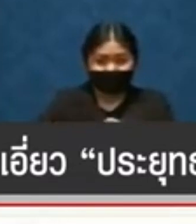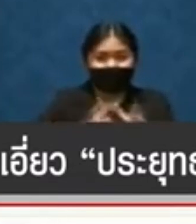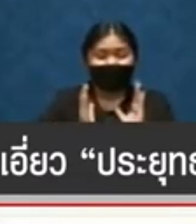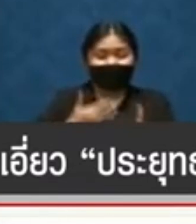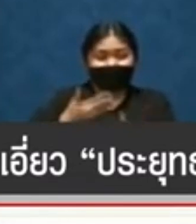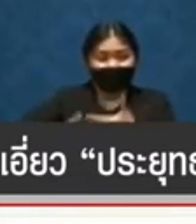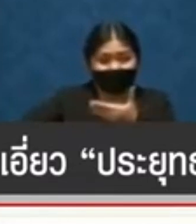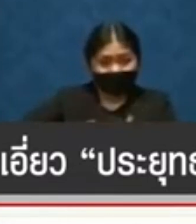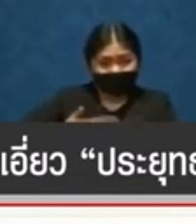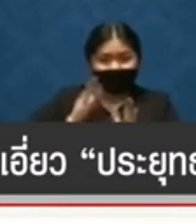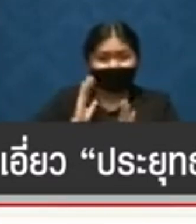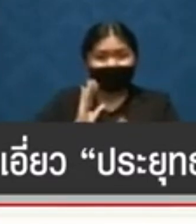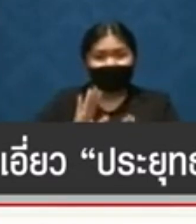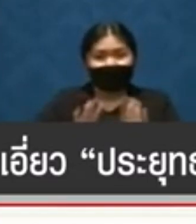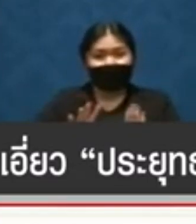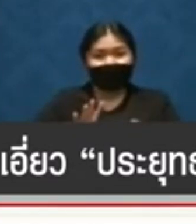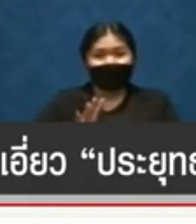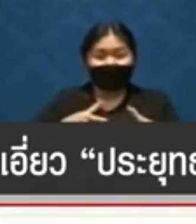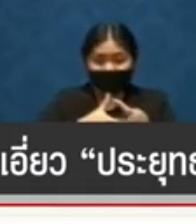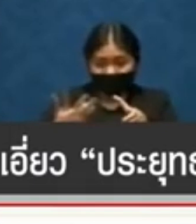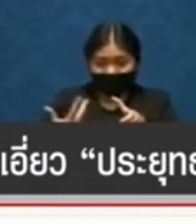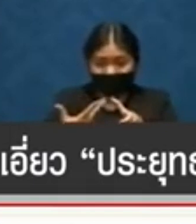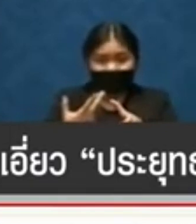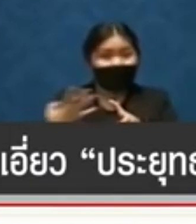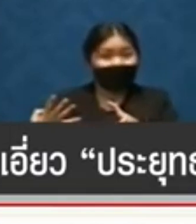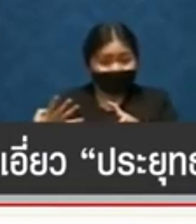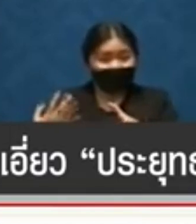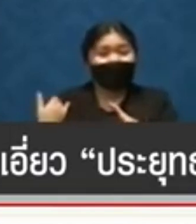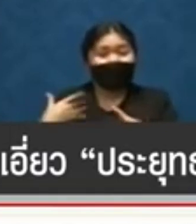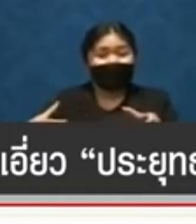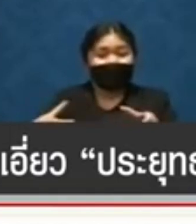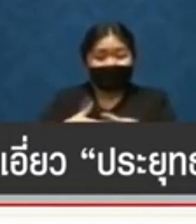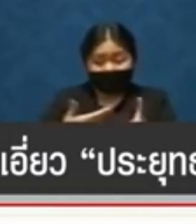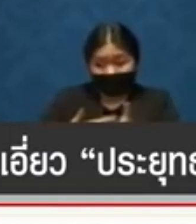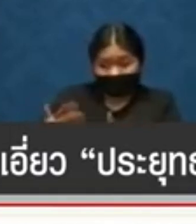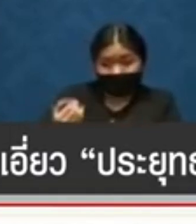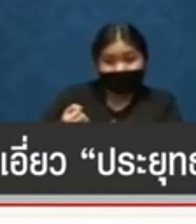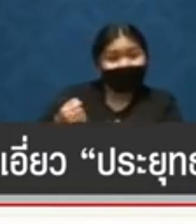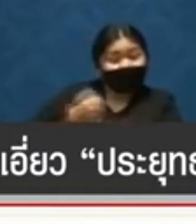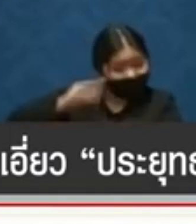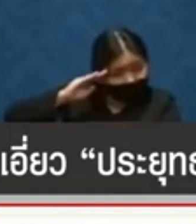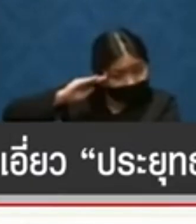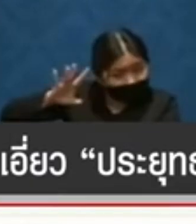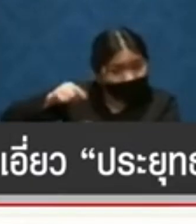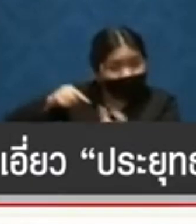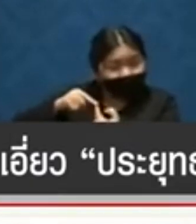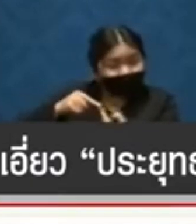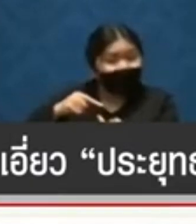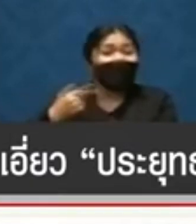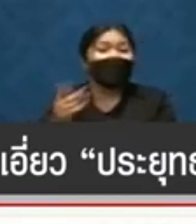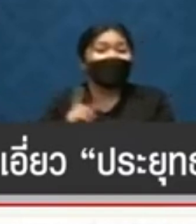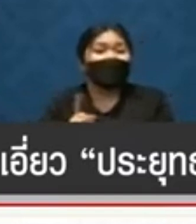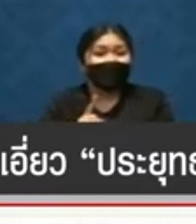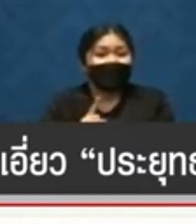ถอนหมายจับสวทรงเอในรอดออกมาแล้วเขาก็เล่าต่อไปว่า 1กุมภาพันธ์ผู้กำกับการ